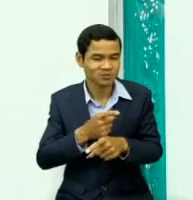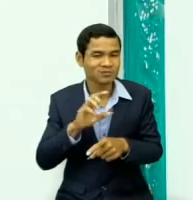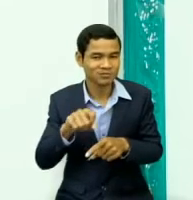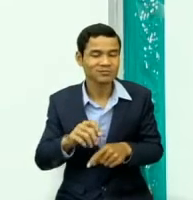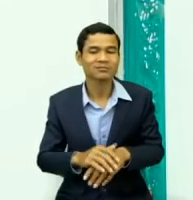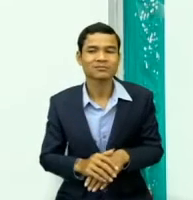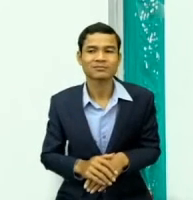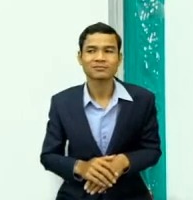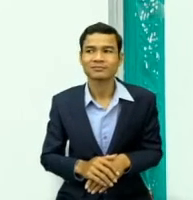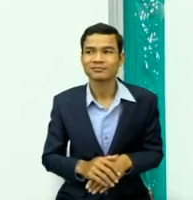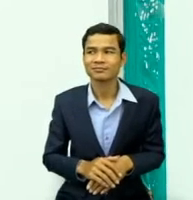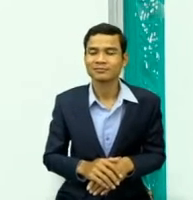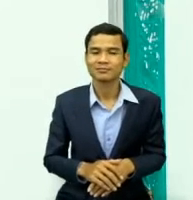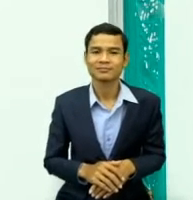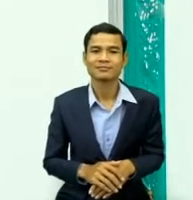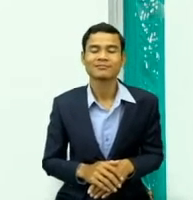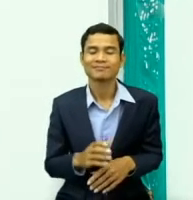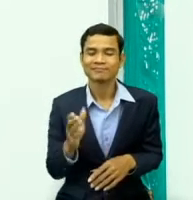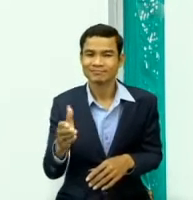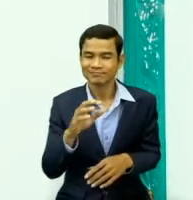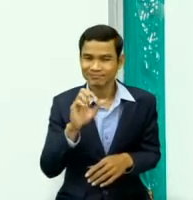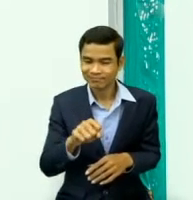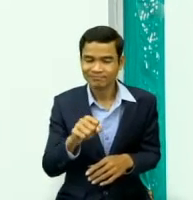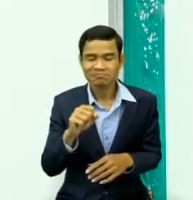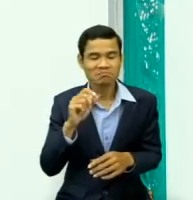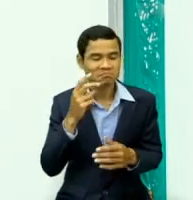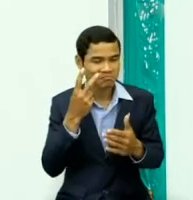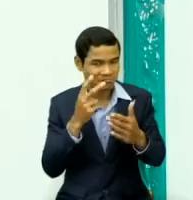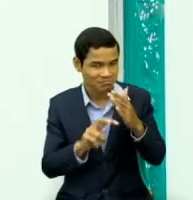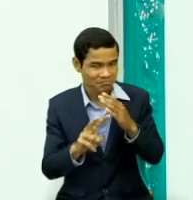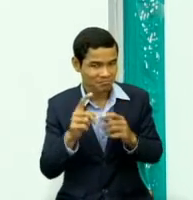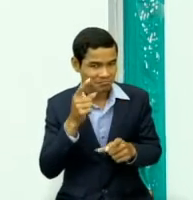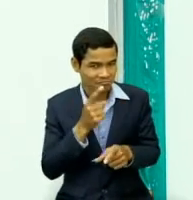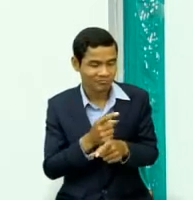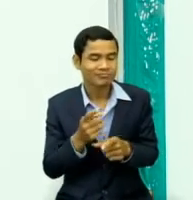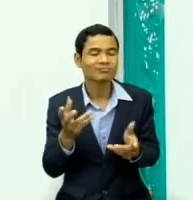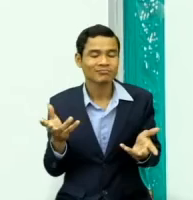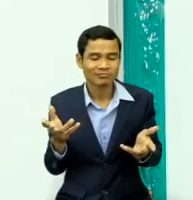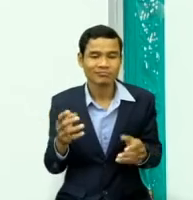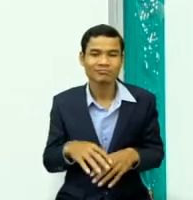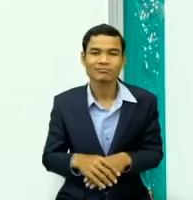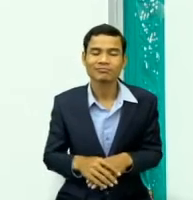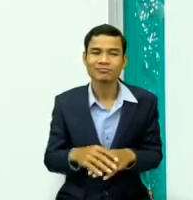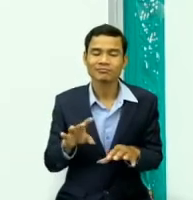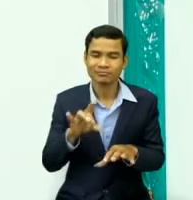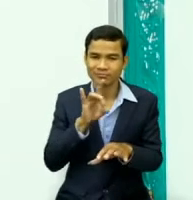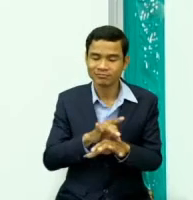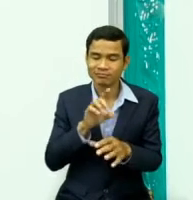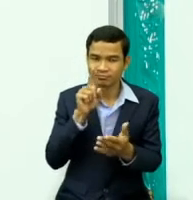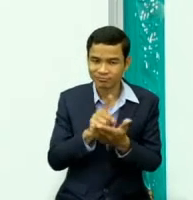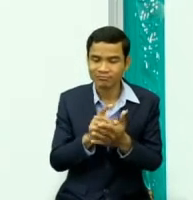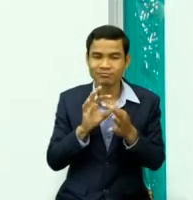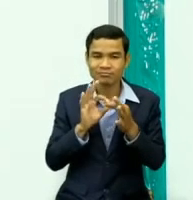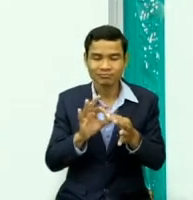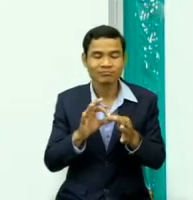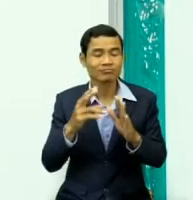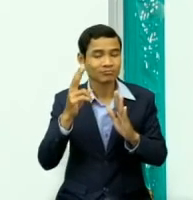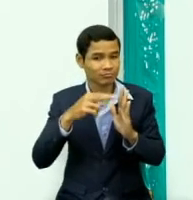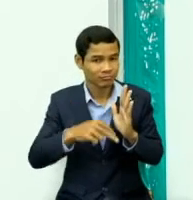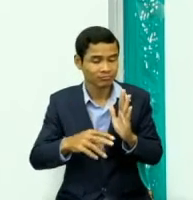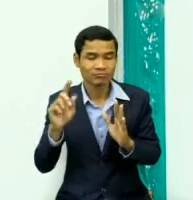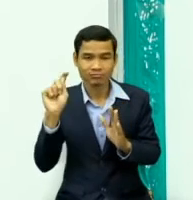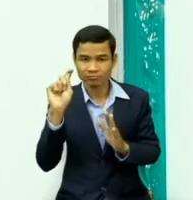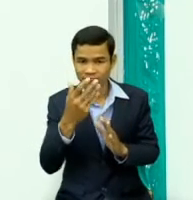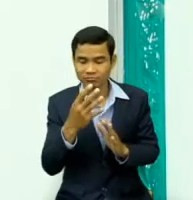ná chà con ai ti bàn trầm trớ chà ao ta bẹp bón chỉ mười nắng át bọn nó rút bẹp